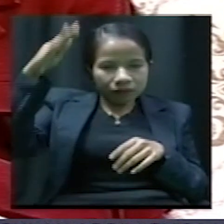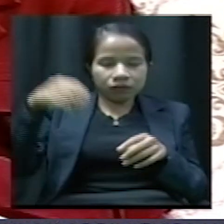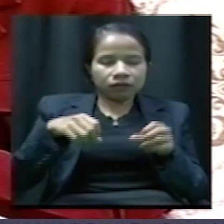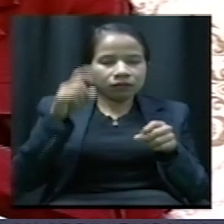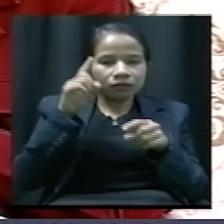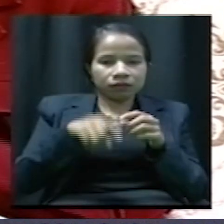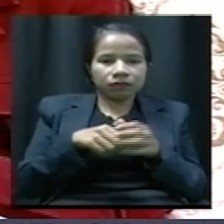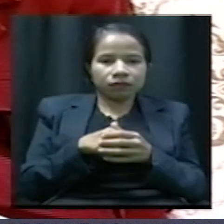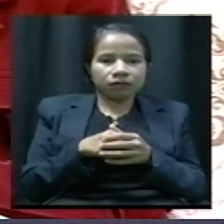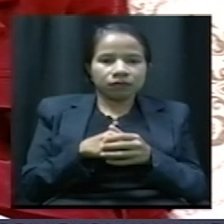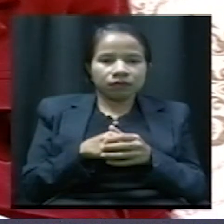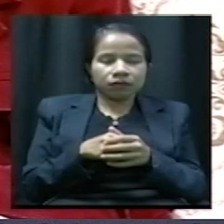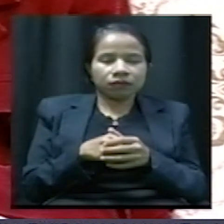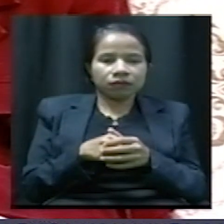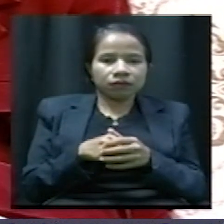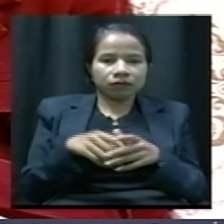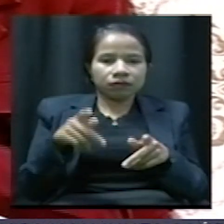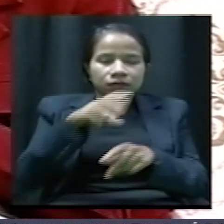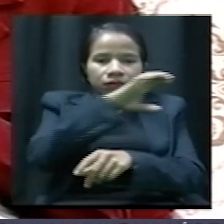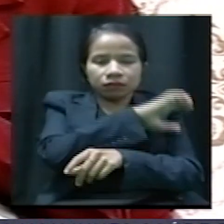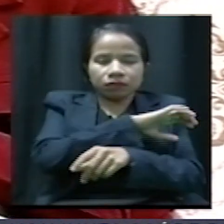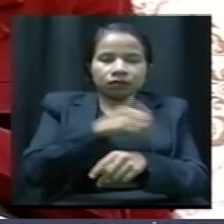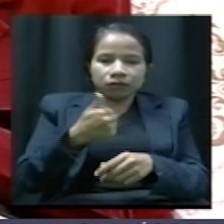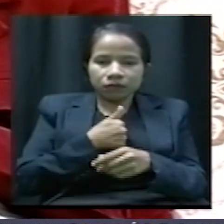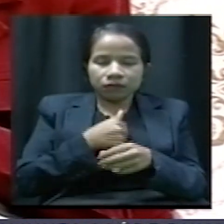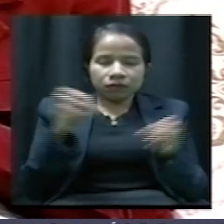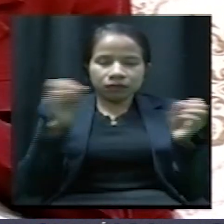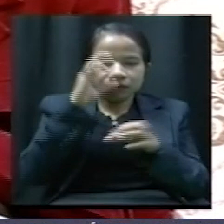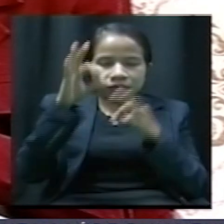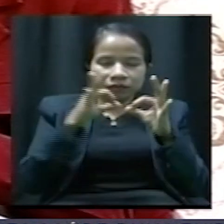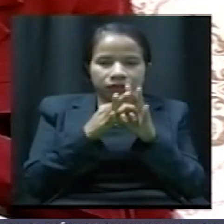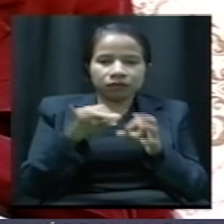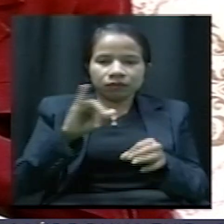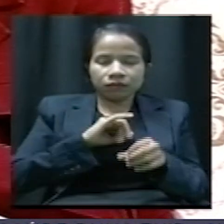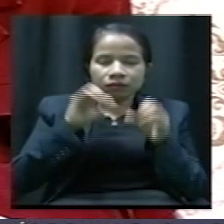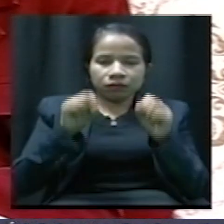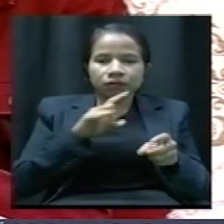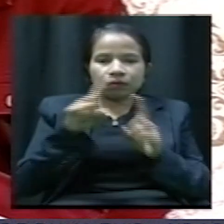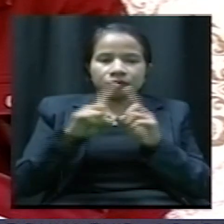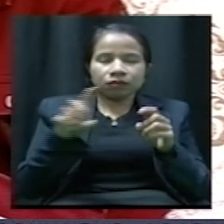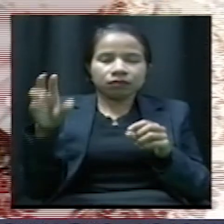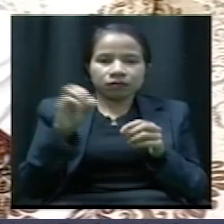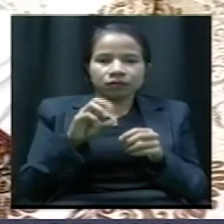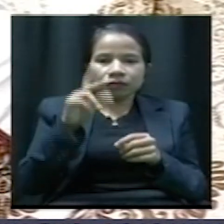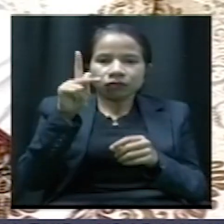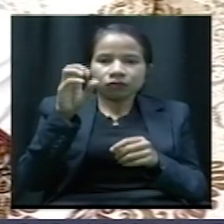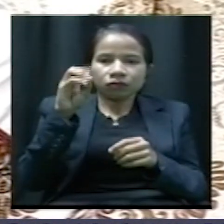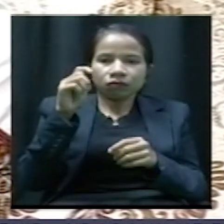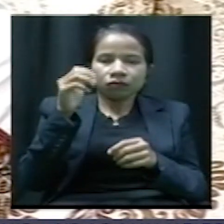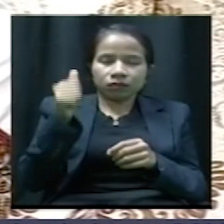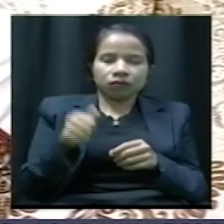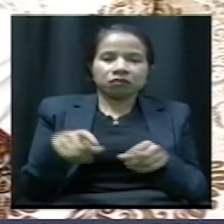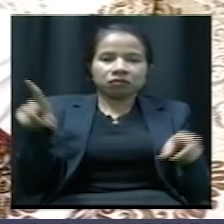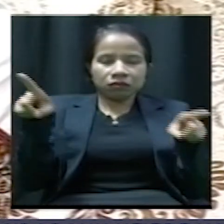lahi nia iha se insiguransa baniang. Lepos nia mos lafiar i hau bele kulia kala. I depos kuota mos ami